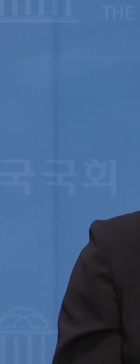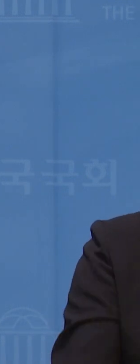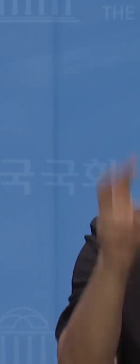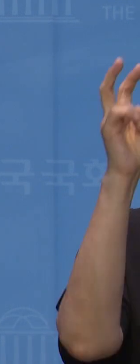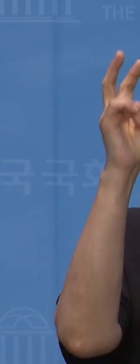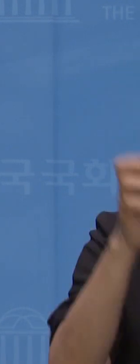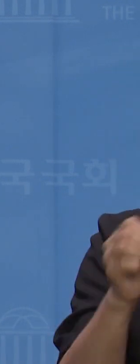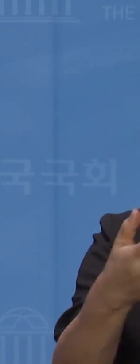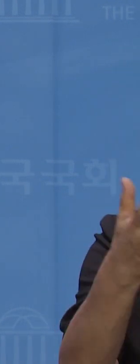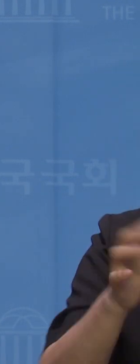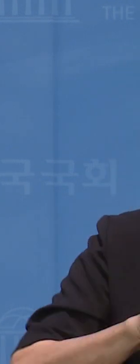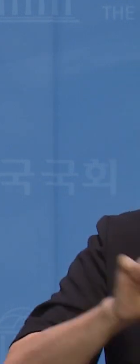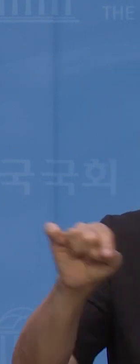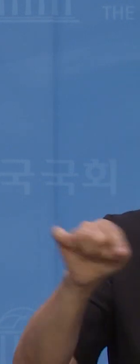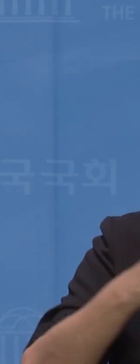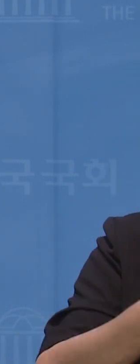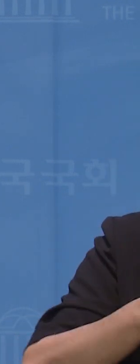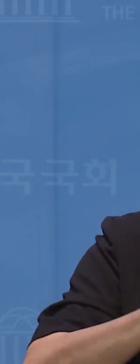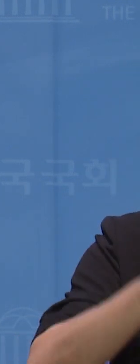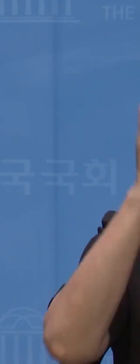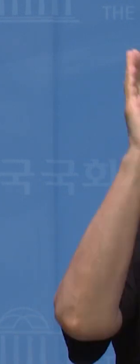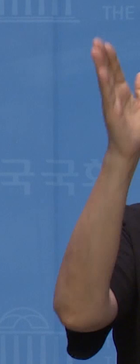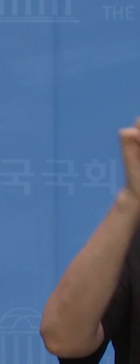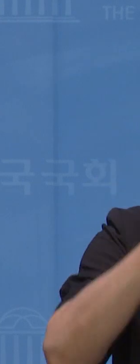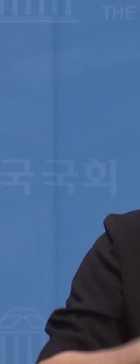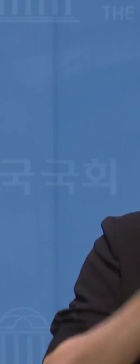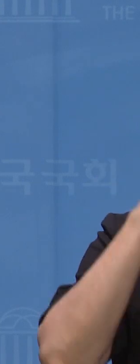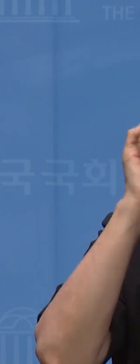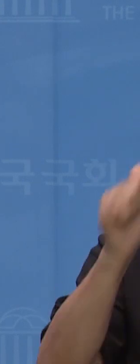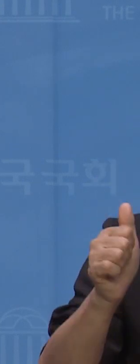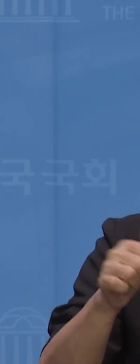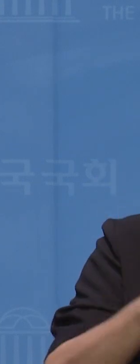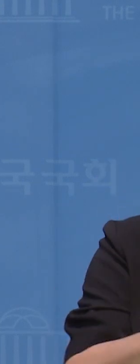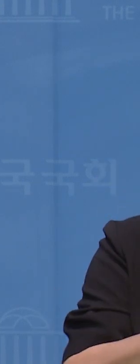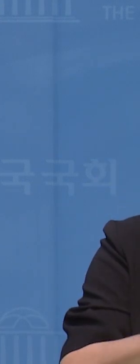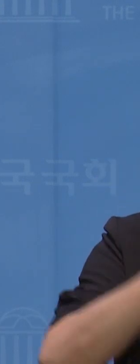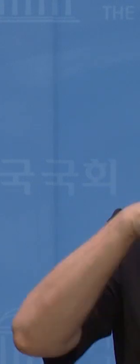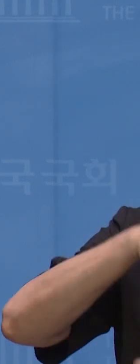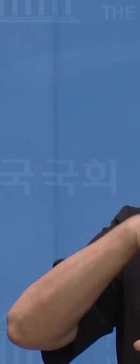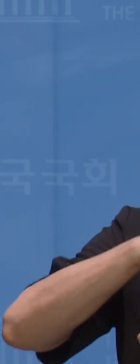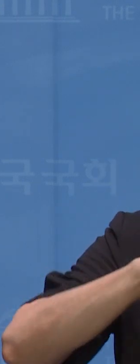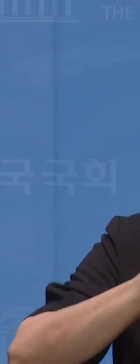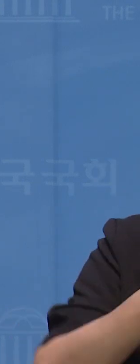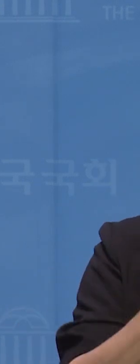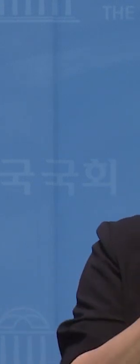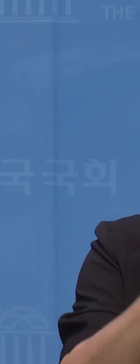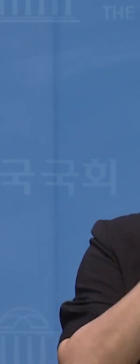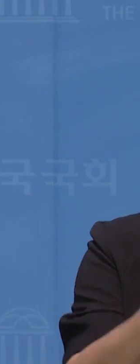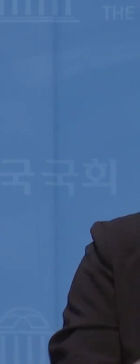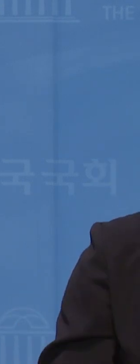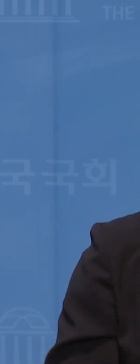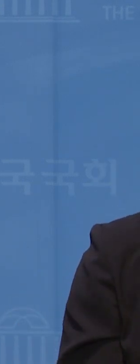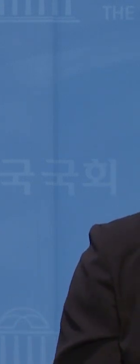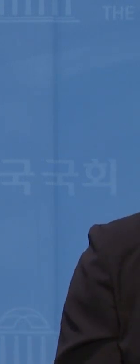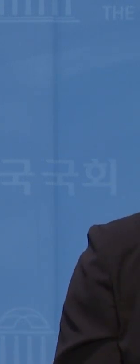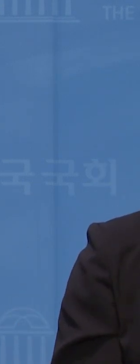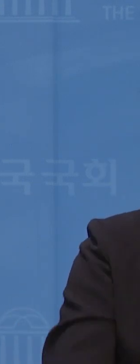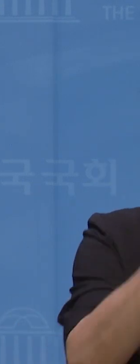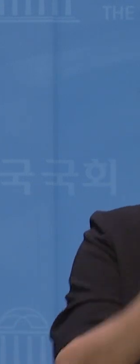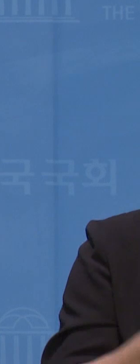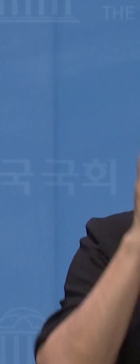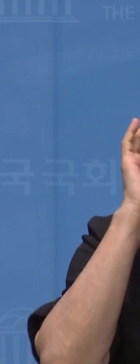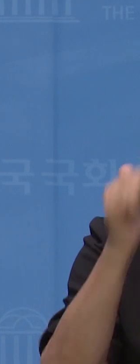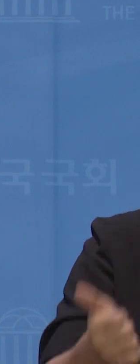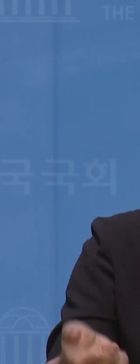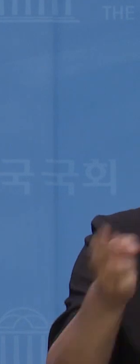혹시 여당 지도부의 거친 막말이 윤석열 대통령의 불편한 심기를 대변하고 있습니까 윤석열